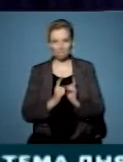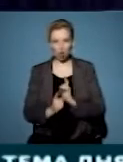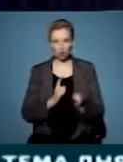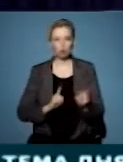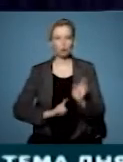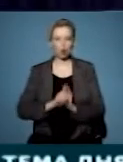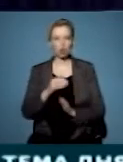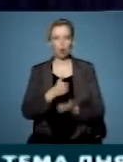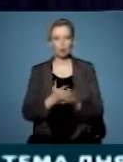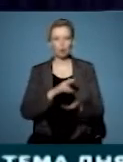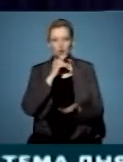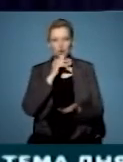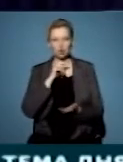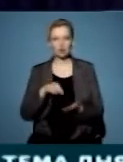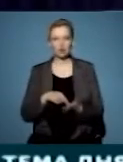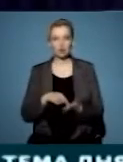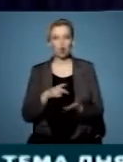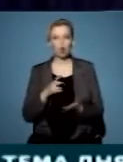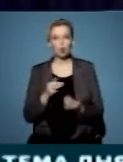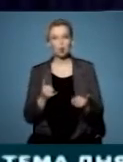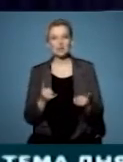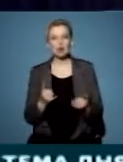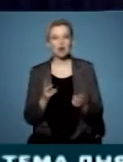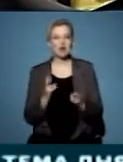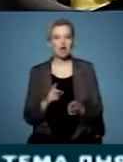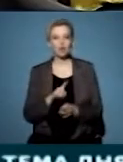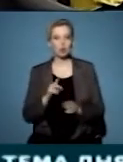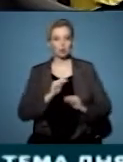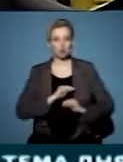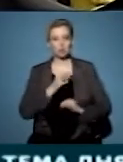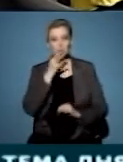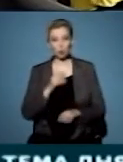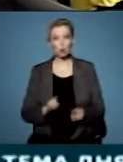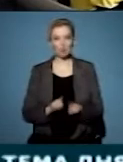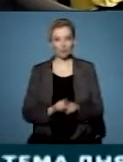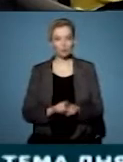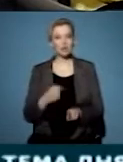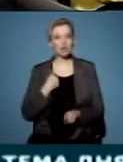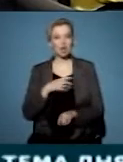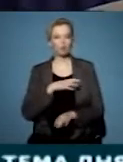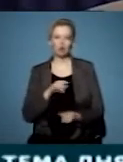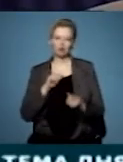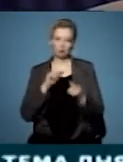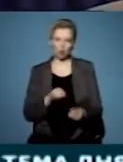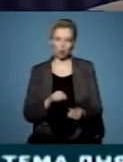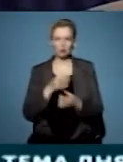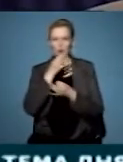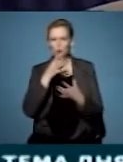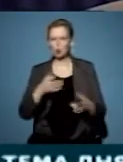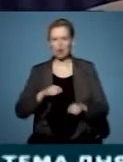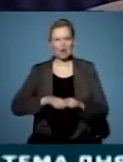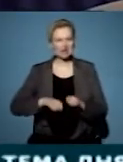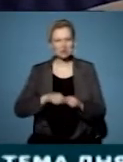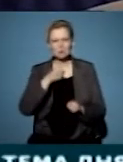почали обслуговувати Чернівців. Тобто зараз як вони працюють? Скажу так, я була проти будь-яких